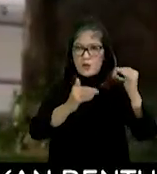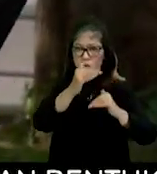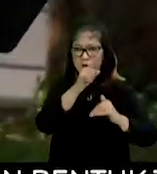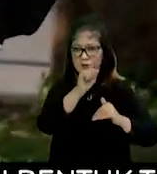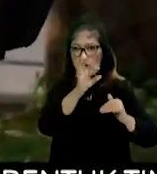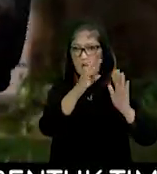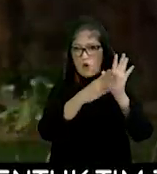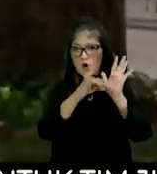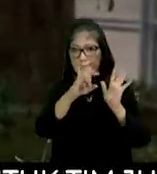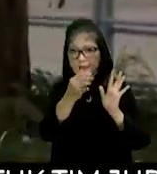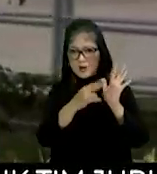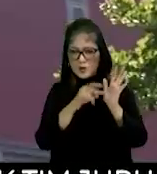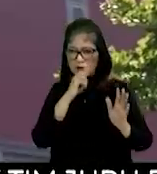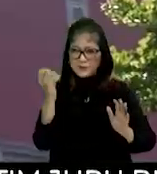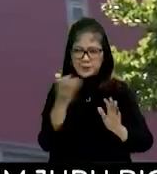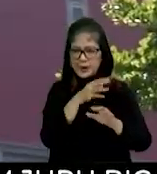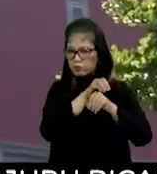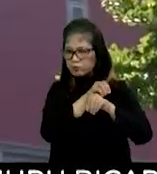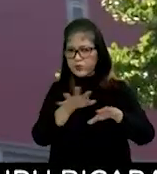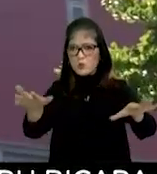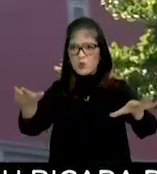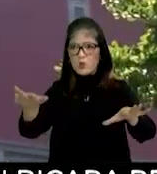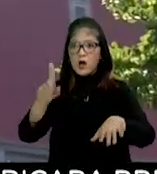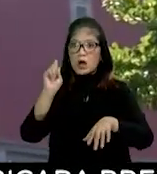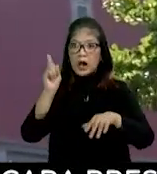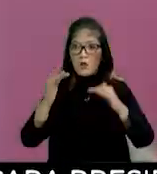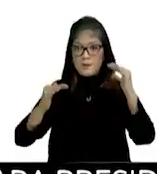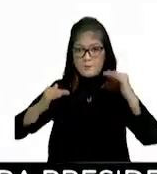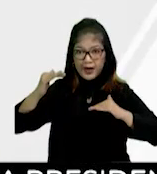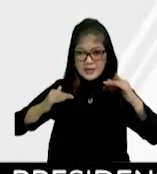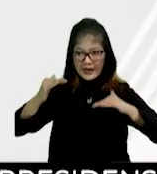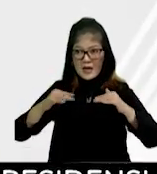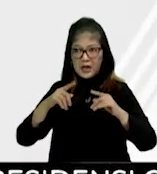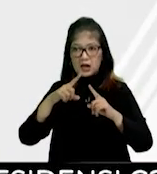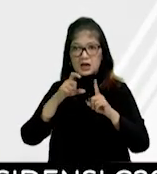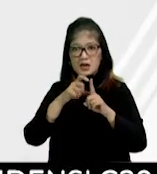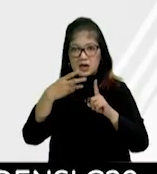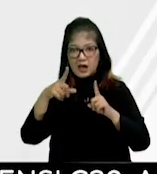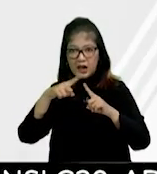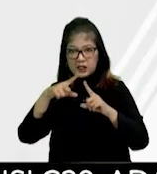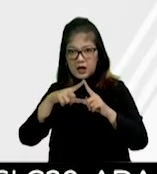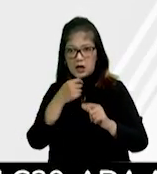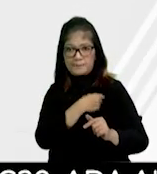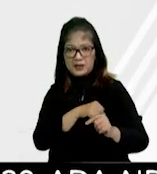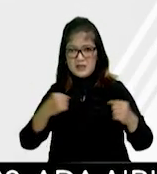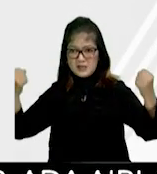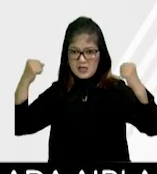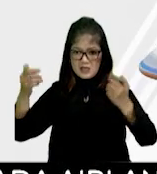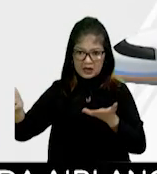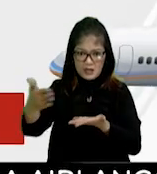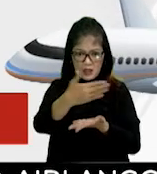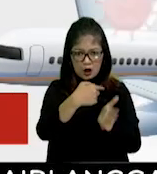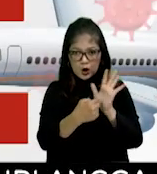Omikron yang memiliki daya transmisi lebih cepat dibandingkan varian lainnya. Data Kementerian Kesehatan, kasus konfirmasi Omikron di Indonesia